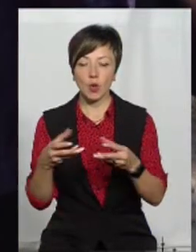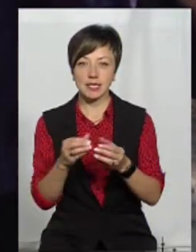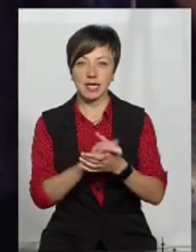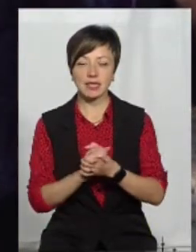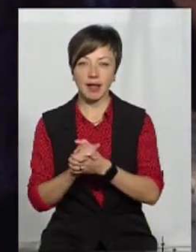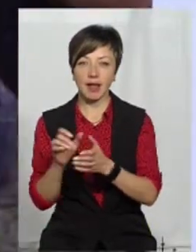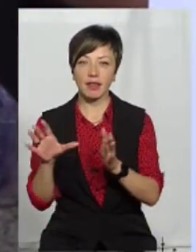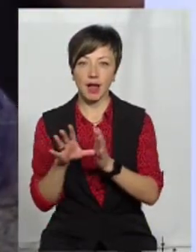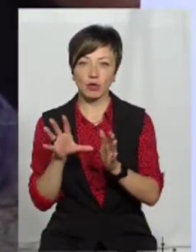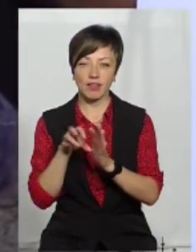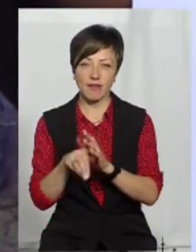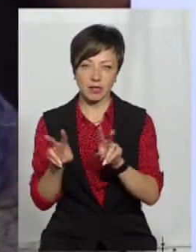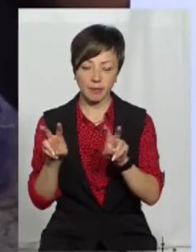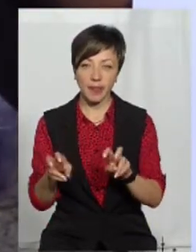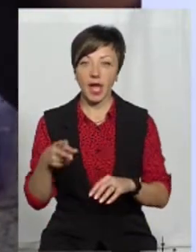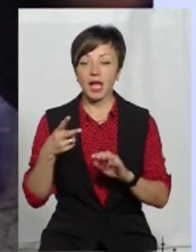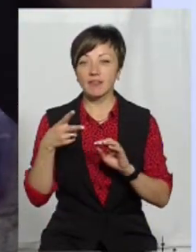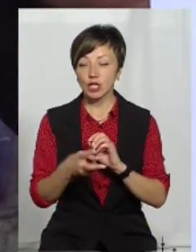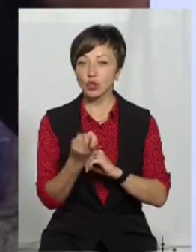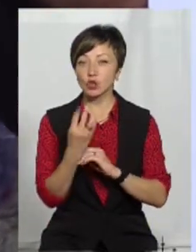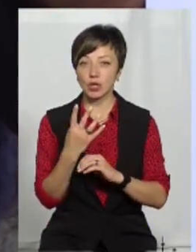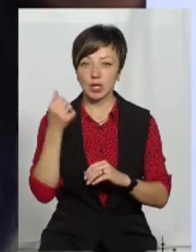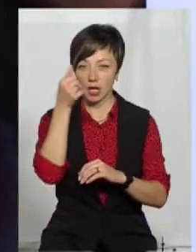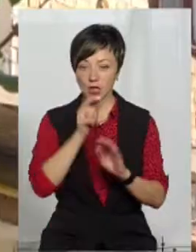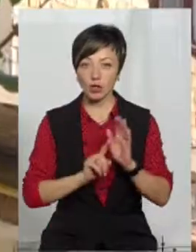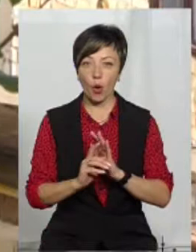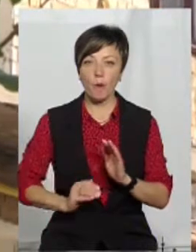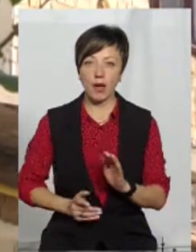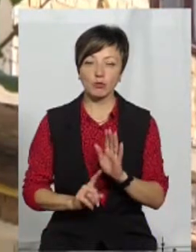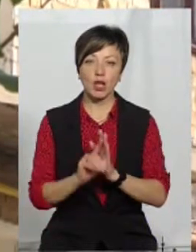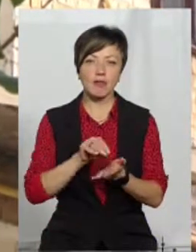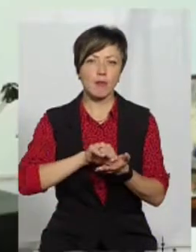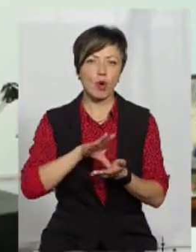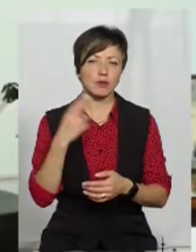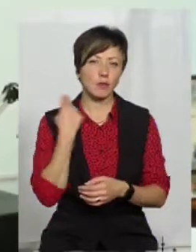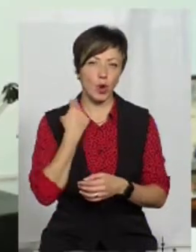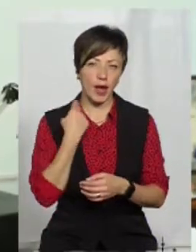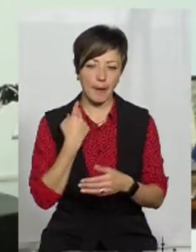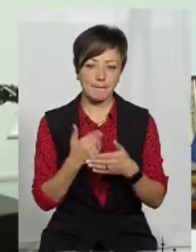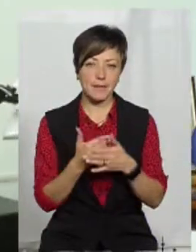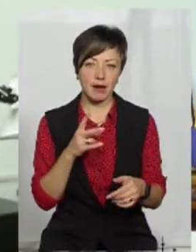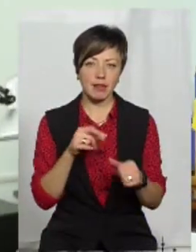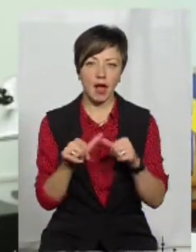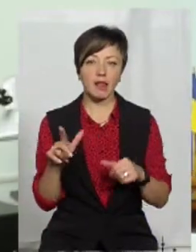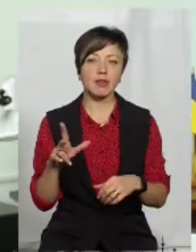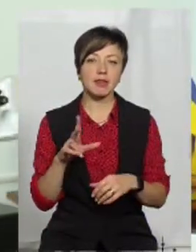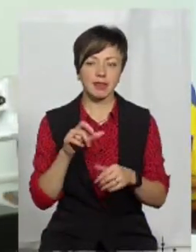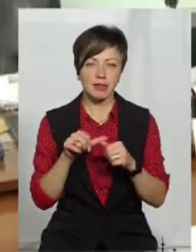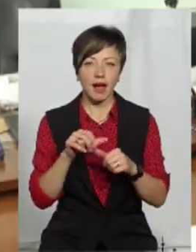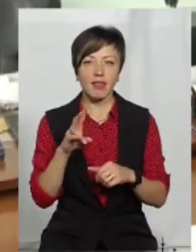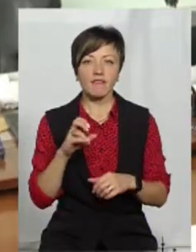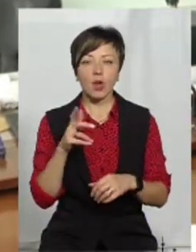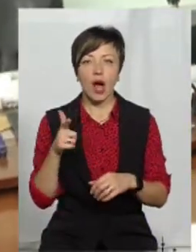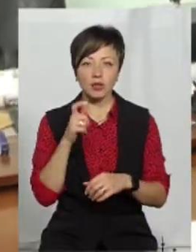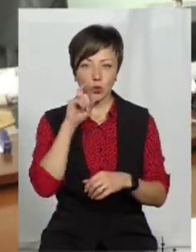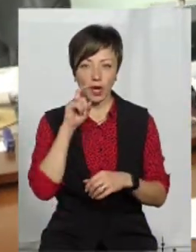Шепетівська енергоінвесту. З 2014-го компанія почала накопичувати борги перед НАК «Нафтогаз України». Відтак